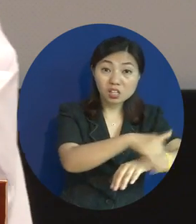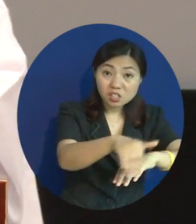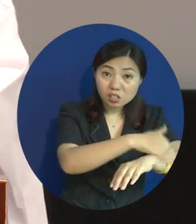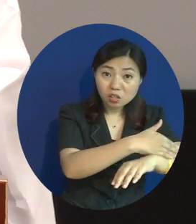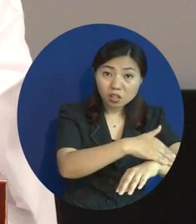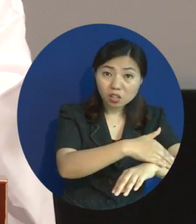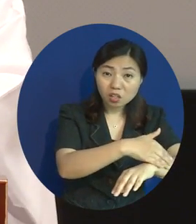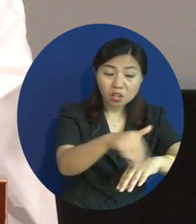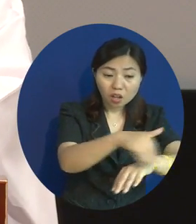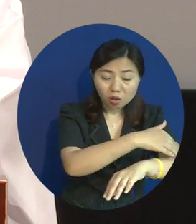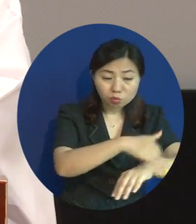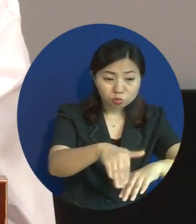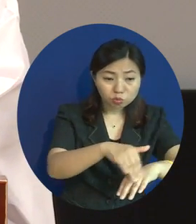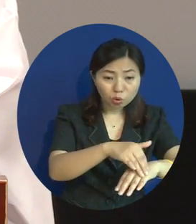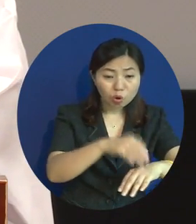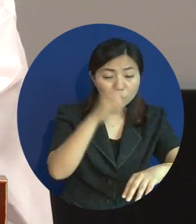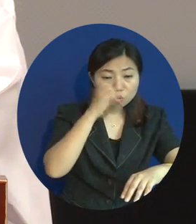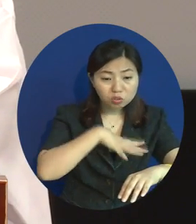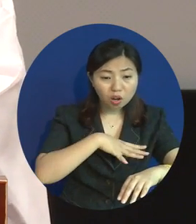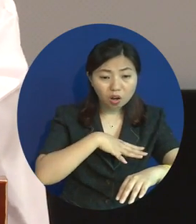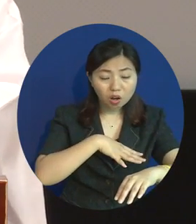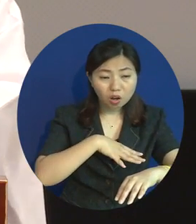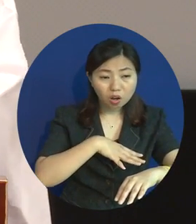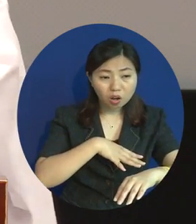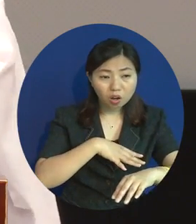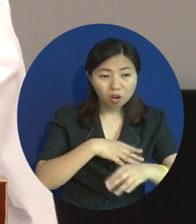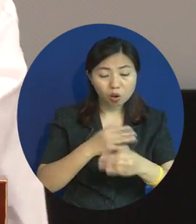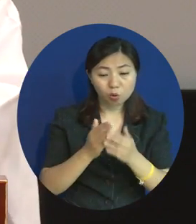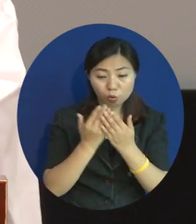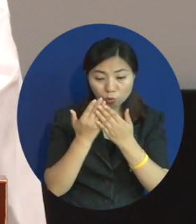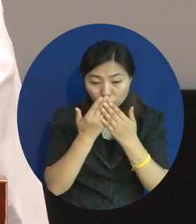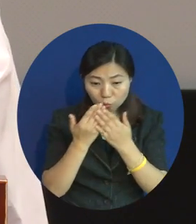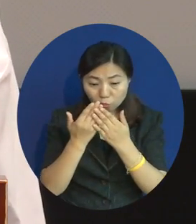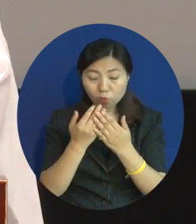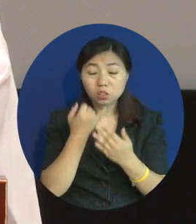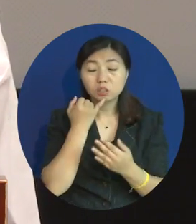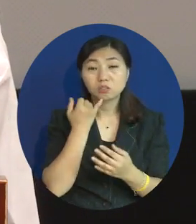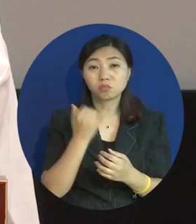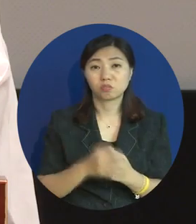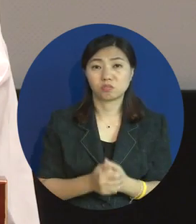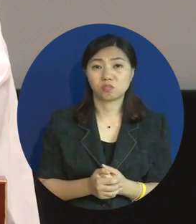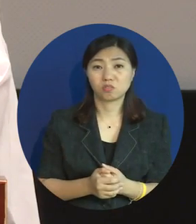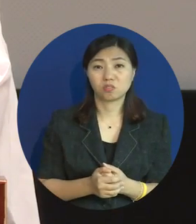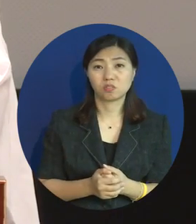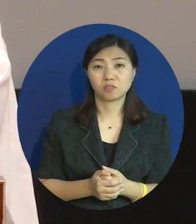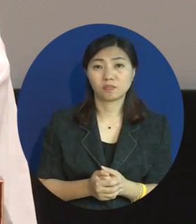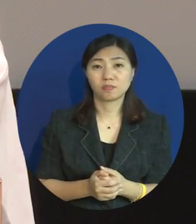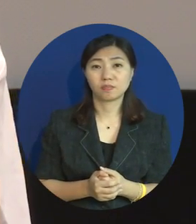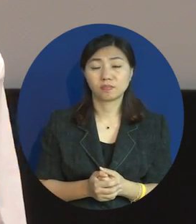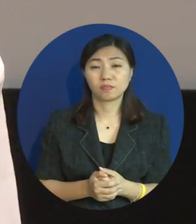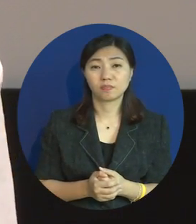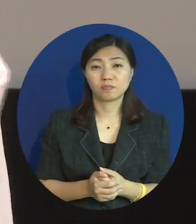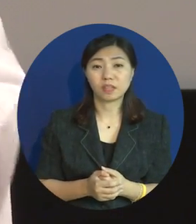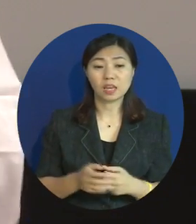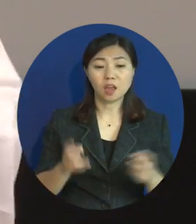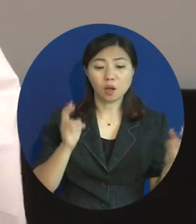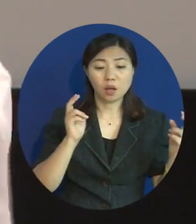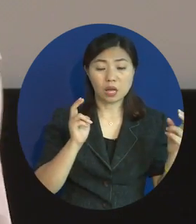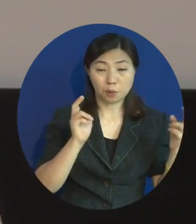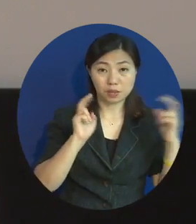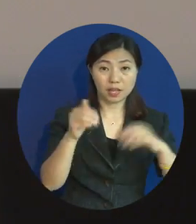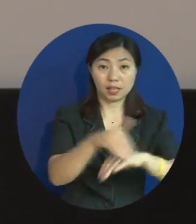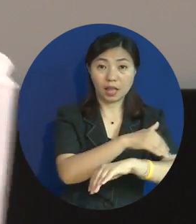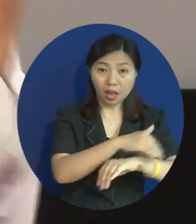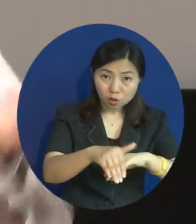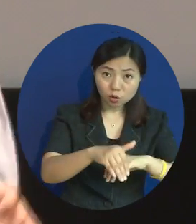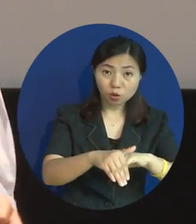봐라. 인류학에 대해서 관심이 있으니까 스님이 되든 늘 틈나는 데로 가서 하잖아. 예. 그러니까 자기 직업을